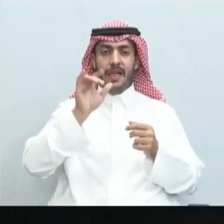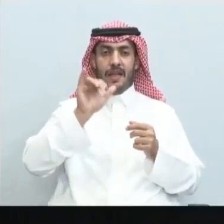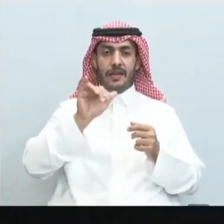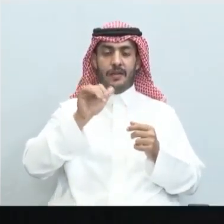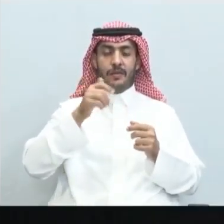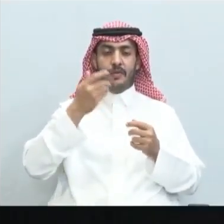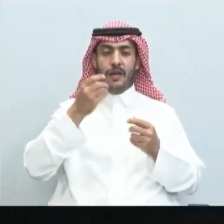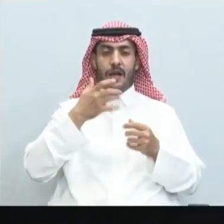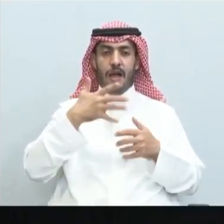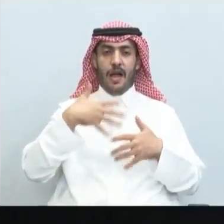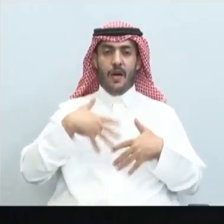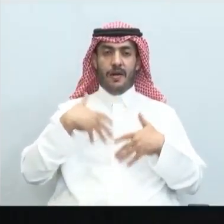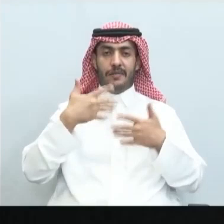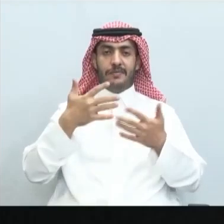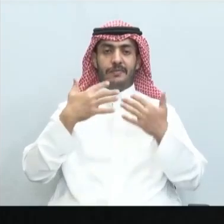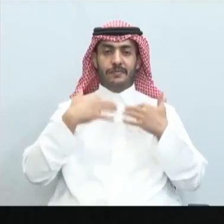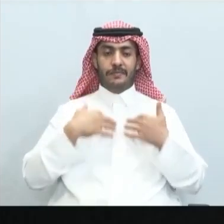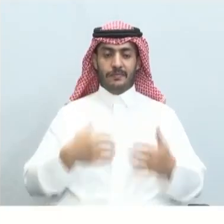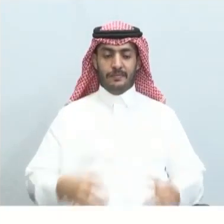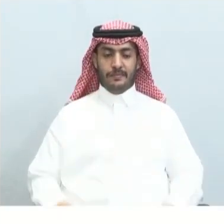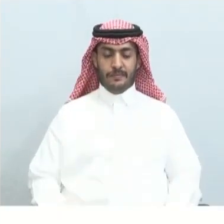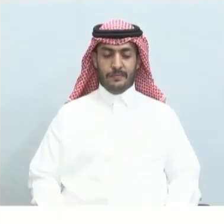ودخول الاكسجين